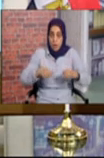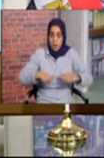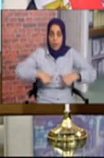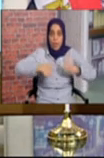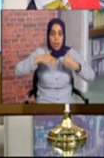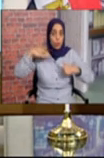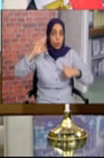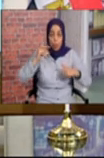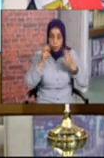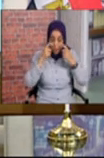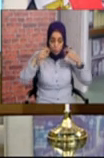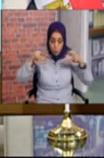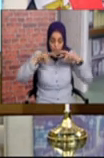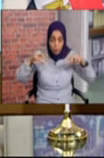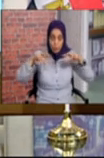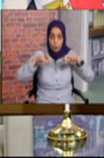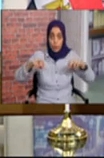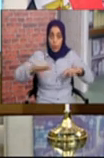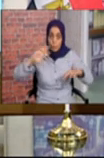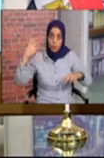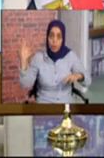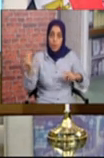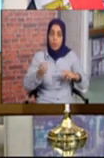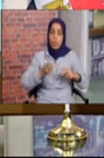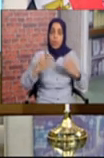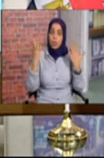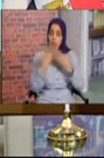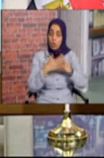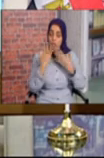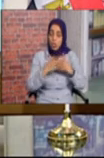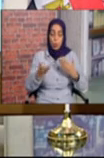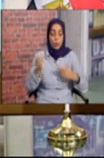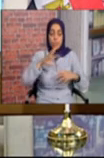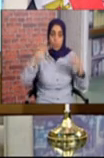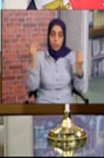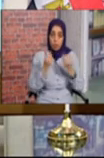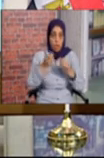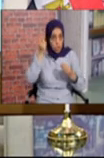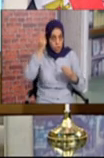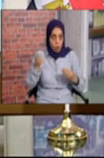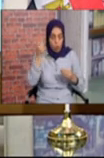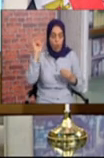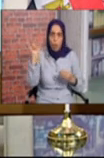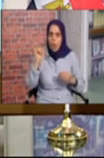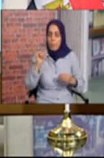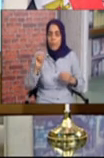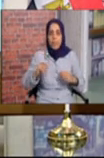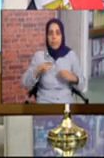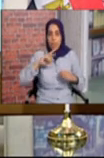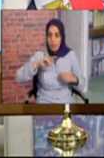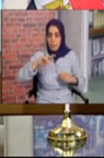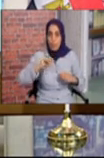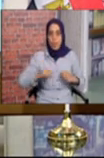وبيشوف ظروف الناس إيه. صحيح. من جميع المؤسسات المتعاونة معاه، يعني الثقافة مهمة جدا. لما قال لك